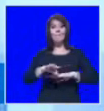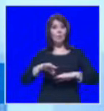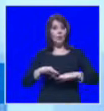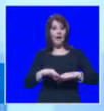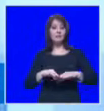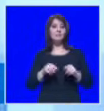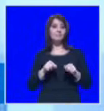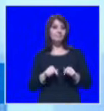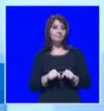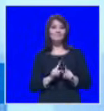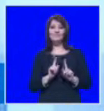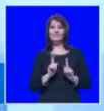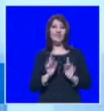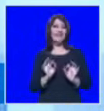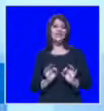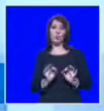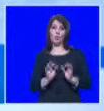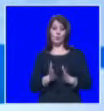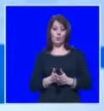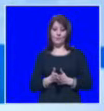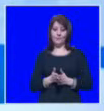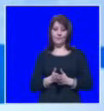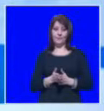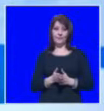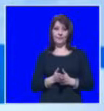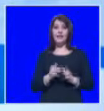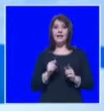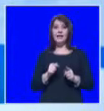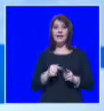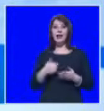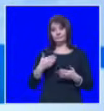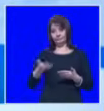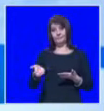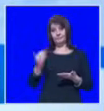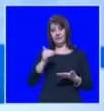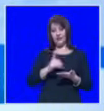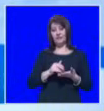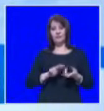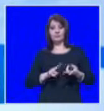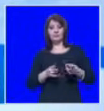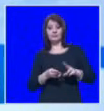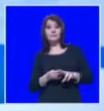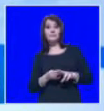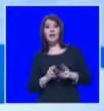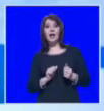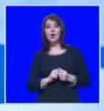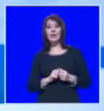изключително несигурни. Сега на дневен ред е ротацията и промяна на регулаторите. Трябва